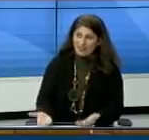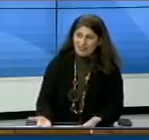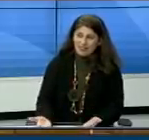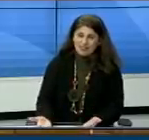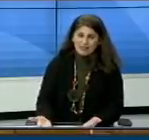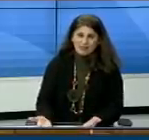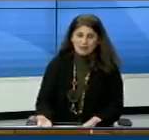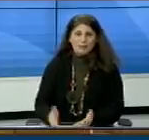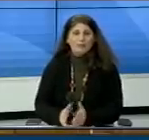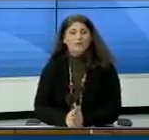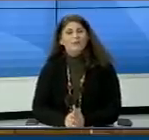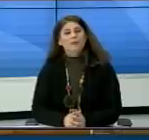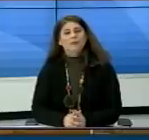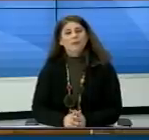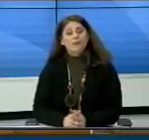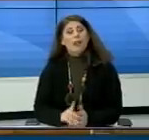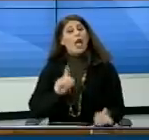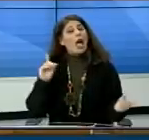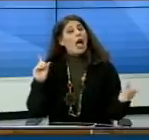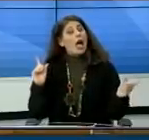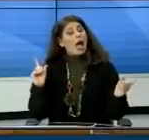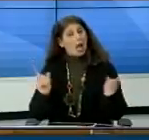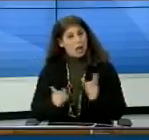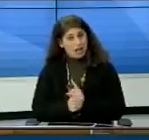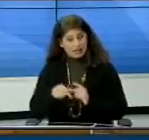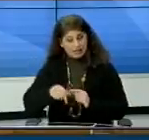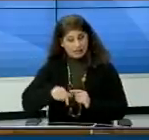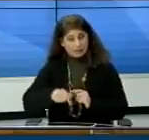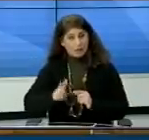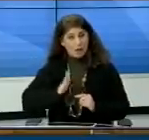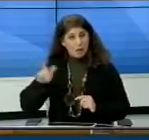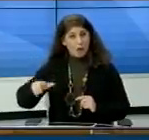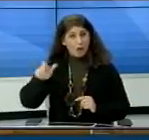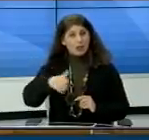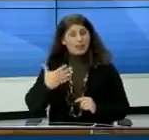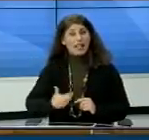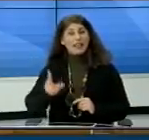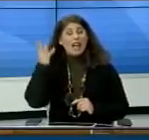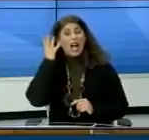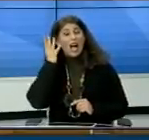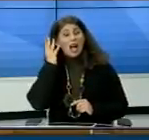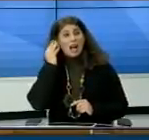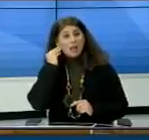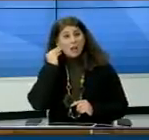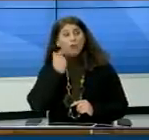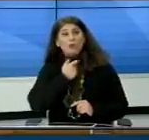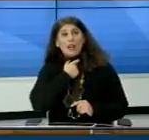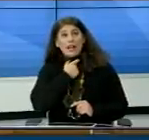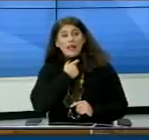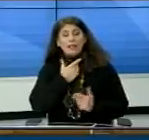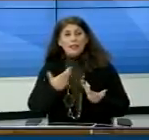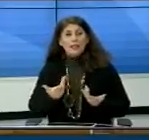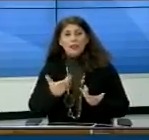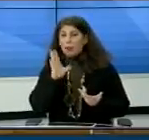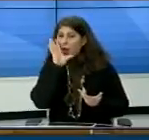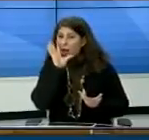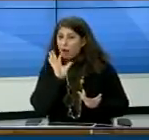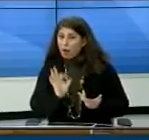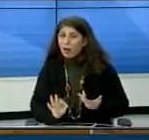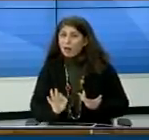Αντίθετα, σήμερα περισσότερο παρά ποτέ οι πολίτες έχουν ανάγκη από ρεαλιστικές και